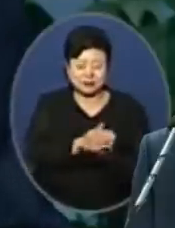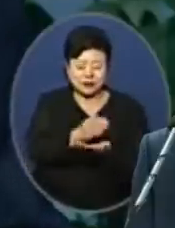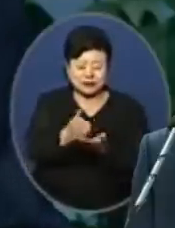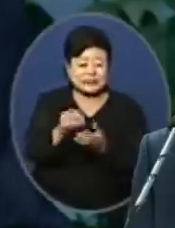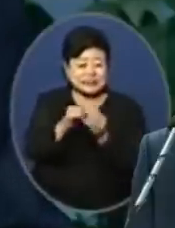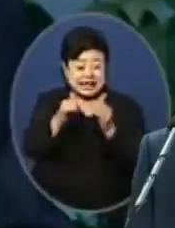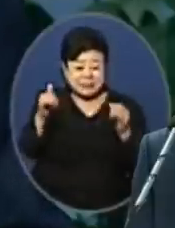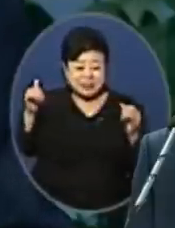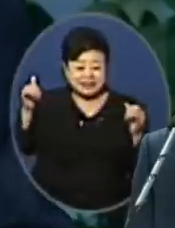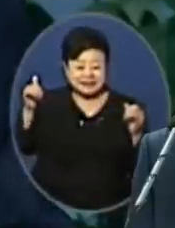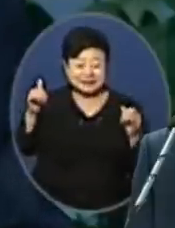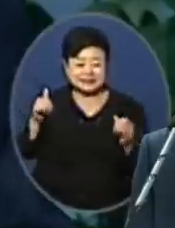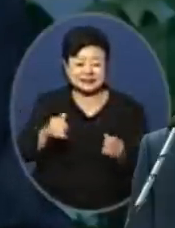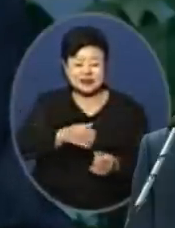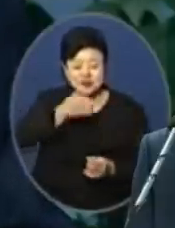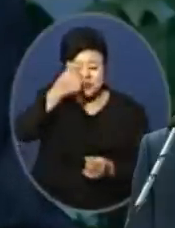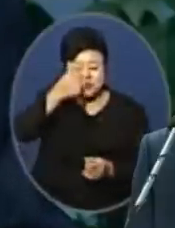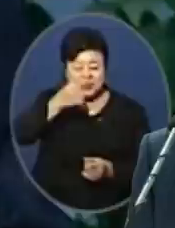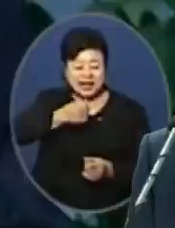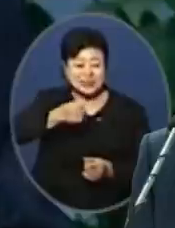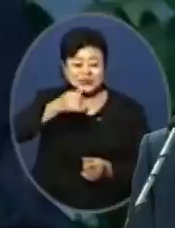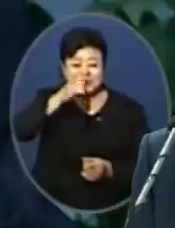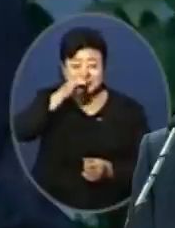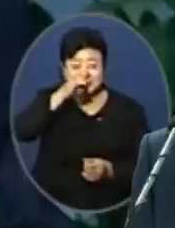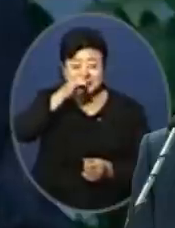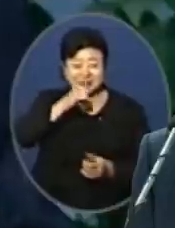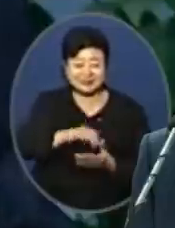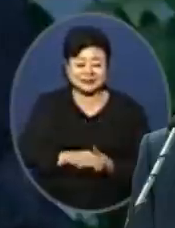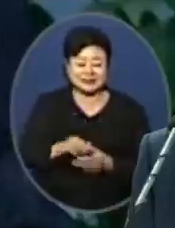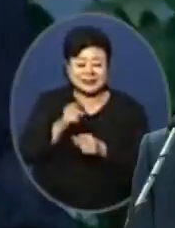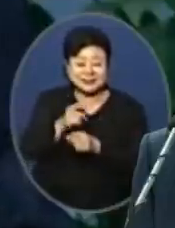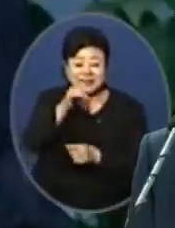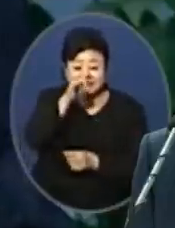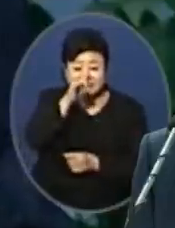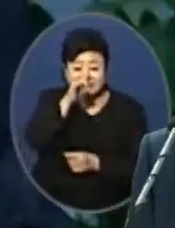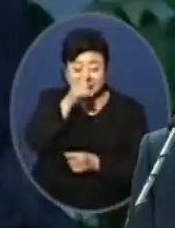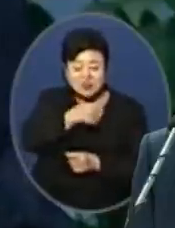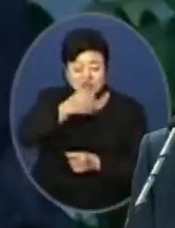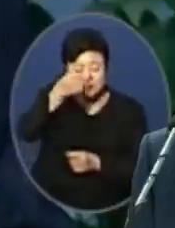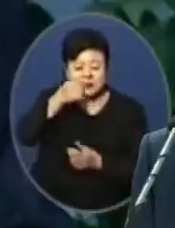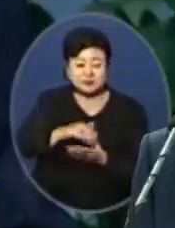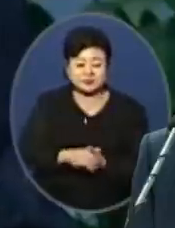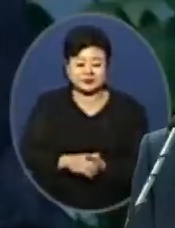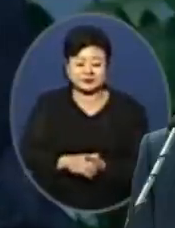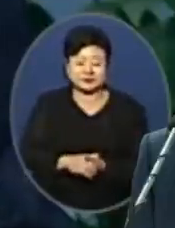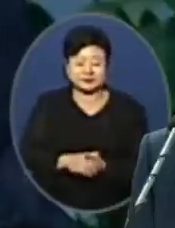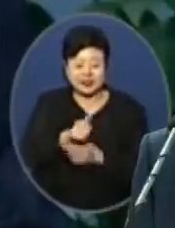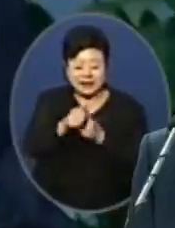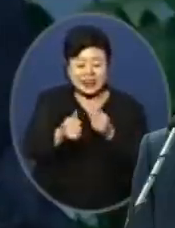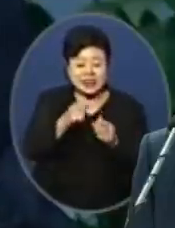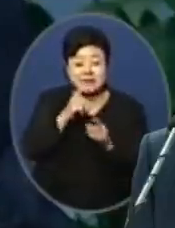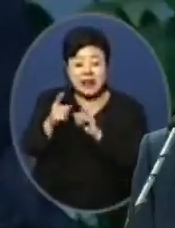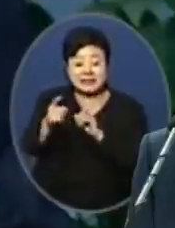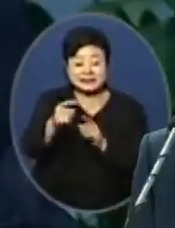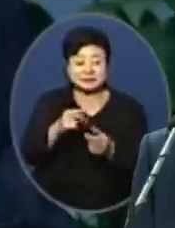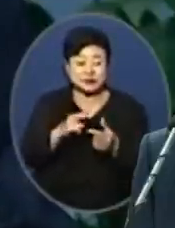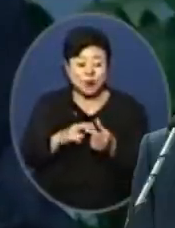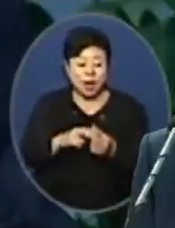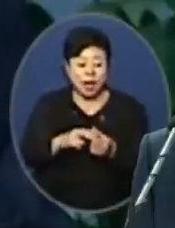모든 사람이 꿈을 꾸는 속성을 가지고 있는데 그 꿈을 하나님